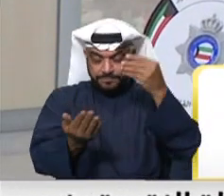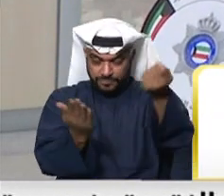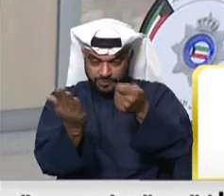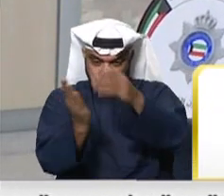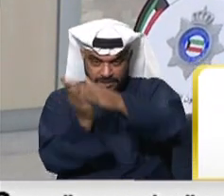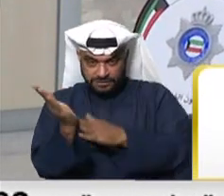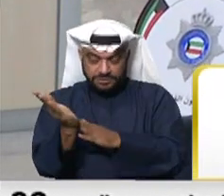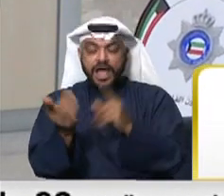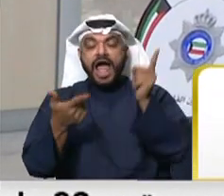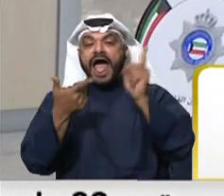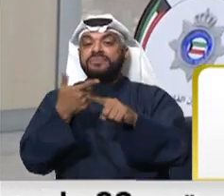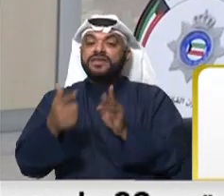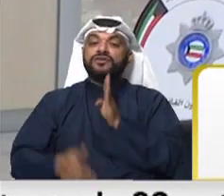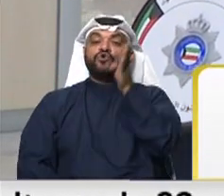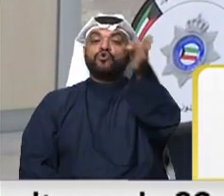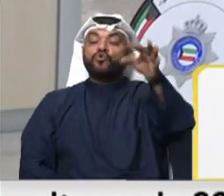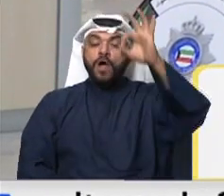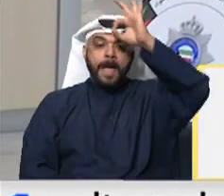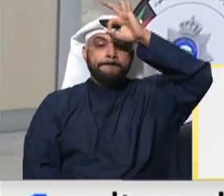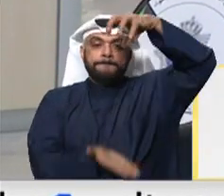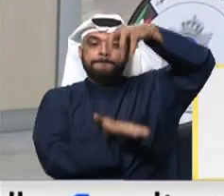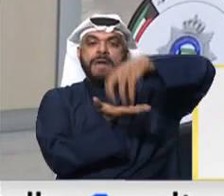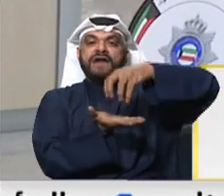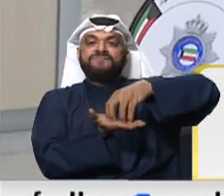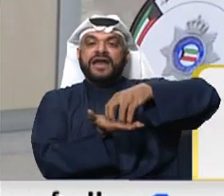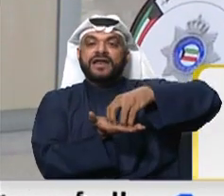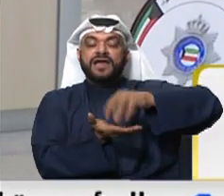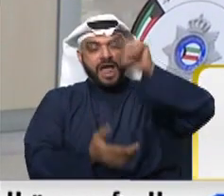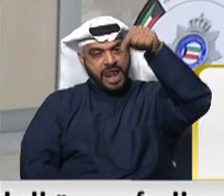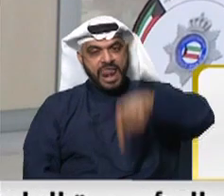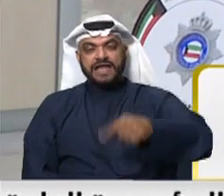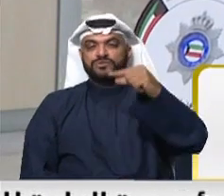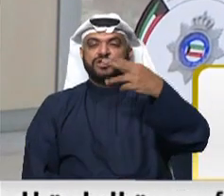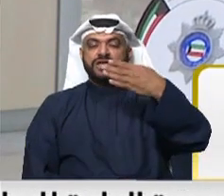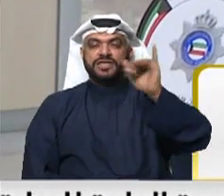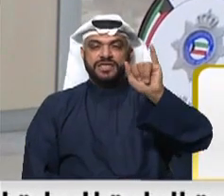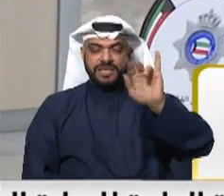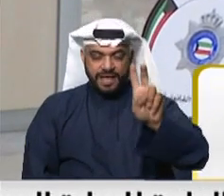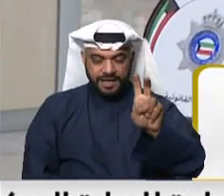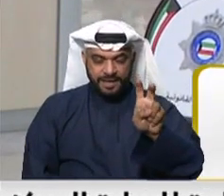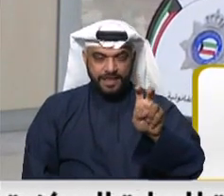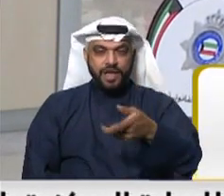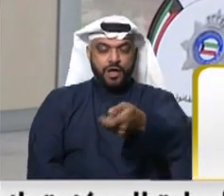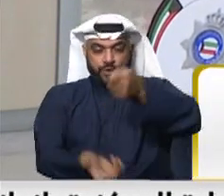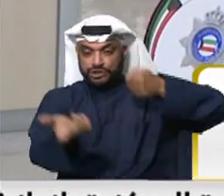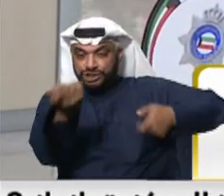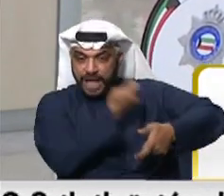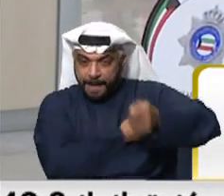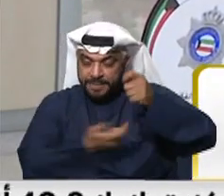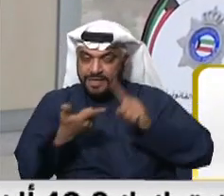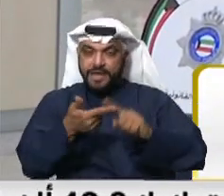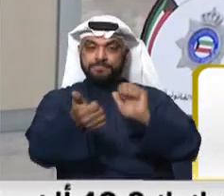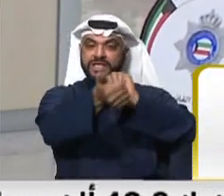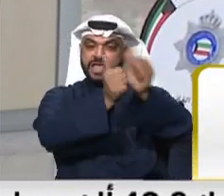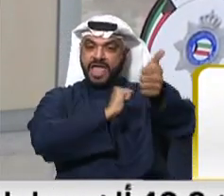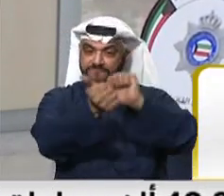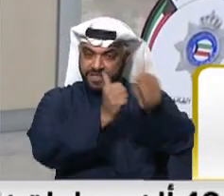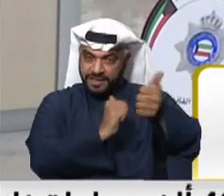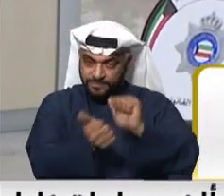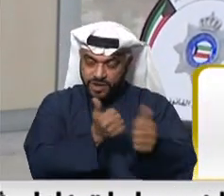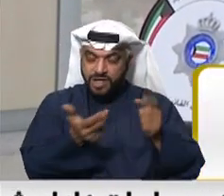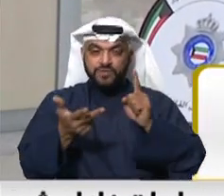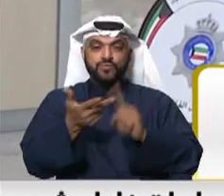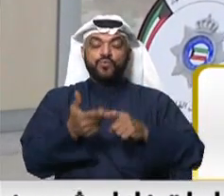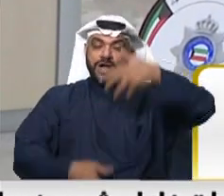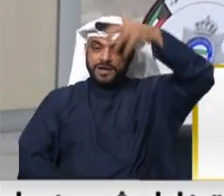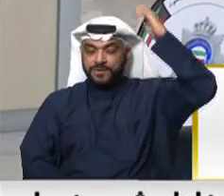دائرته الدائره الاولى مخفر الدعيه الدائره الثانيه مخفر الشاميه الدائره الثالثه مخفر كيفان الدائره الرابعه مخفر العماريه